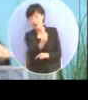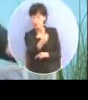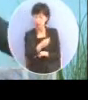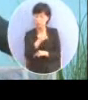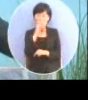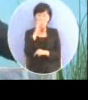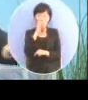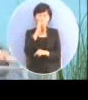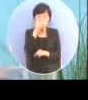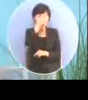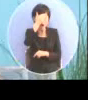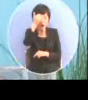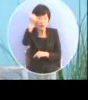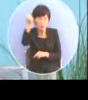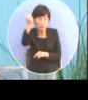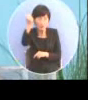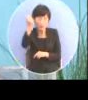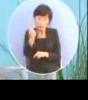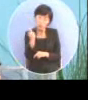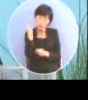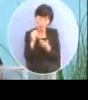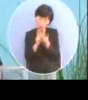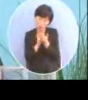가더니 웃고 나오니까요.